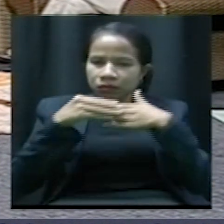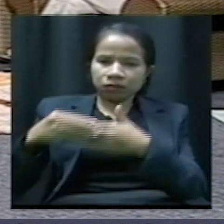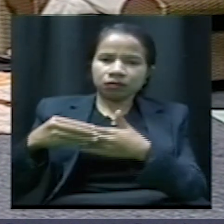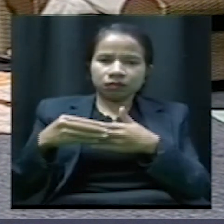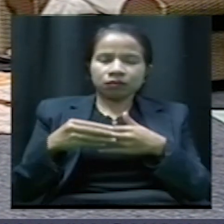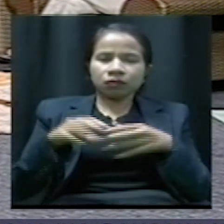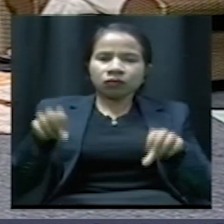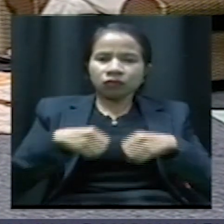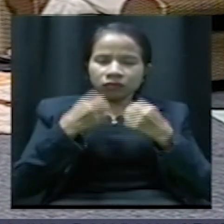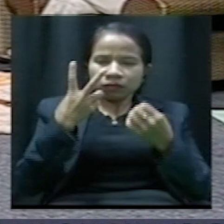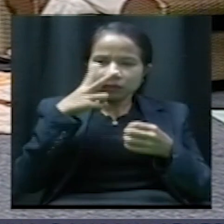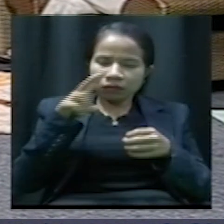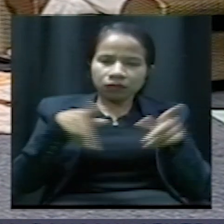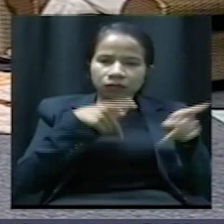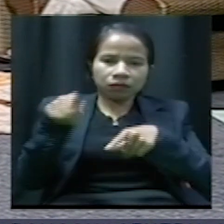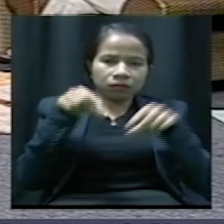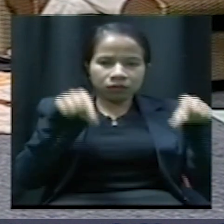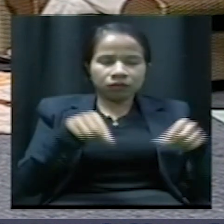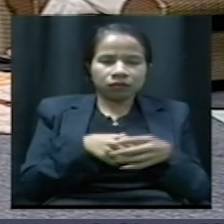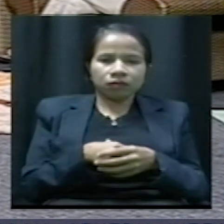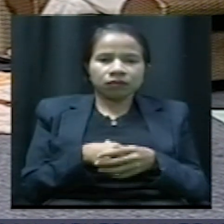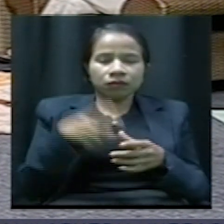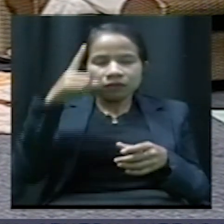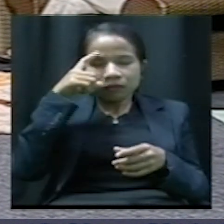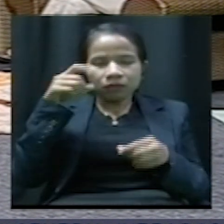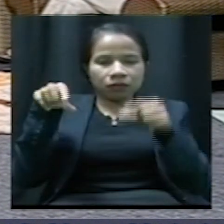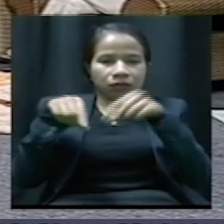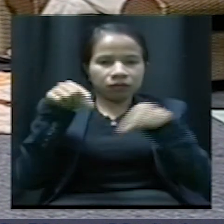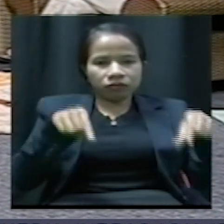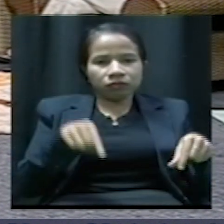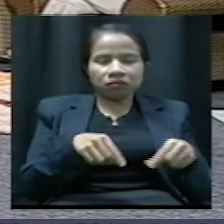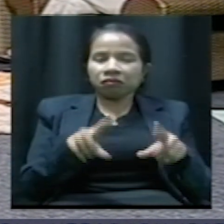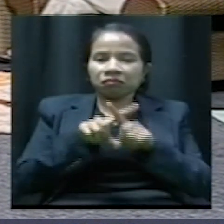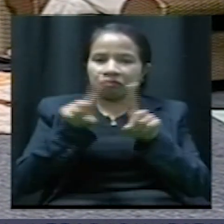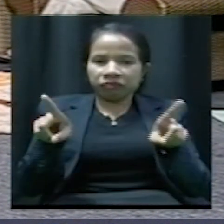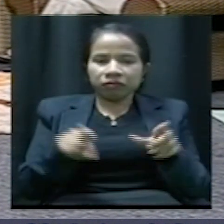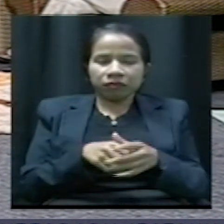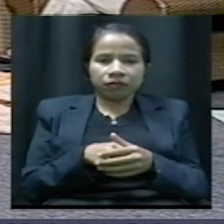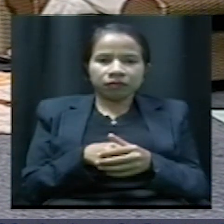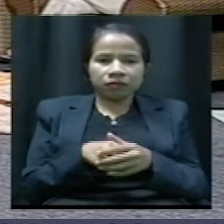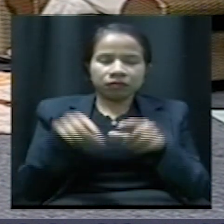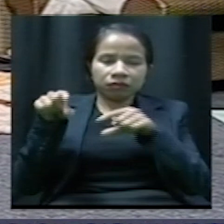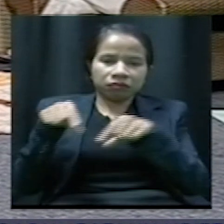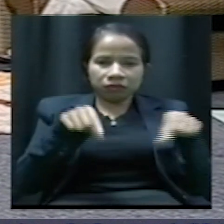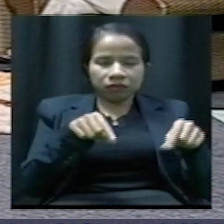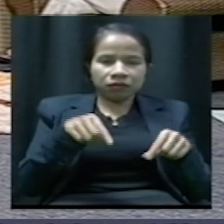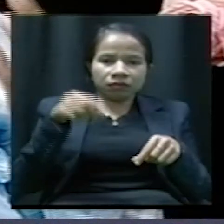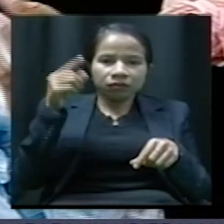kuba kalau bahasa satu identifikasi defisiensi. Tama tipu defisiensi itu tu tengah tipu defisiensi lah Hansang. Ya. Balu defisiensi